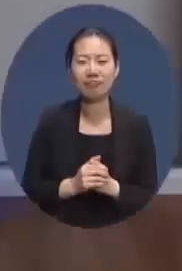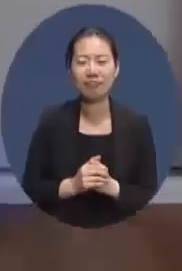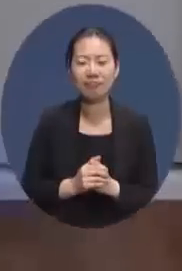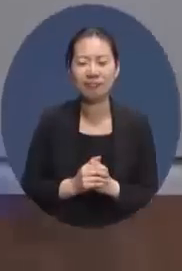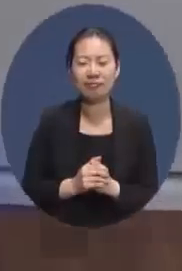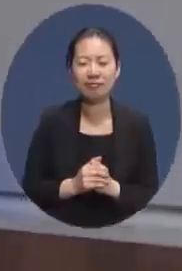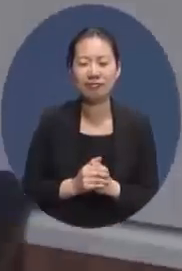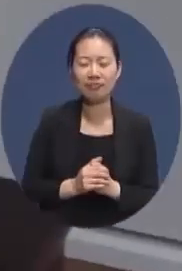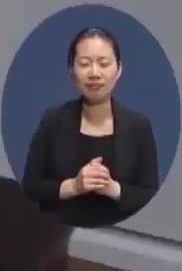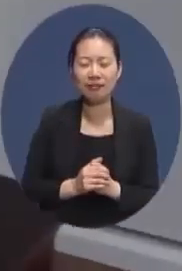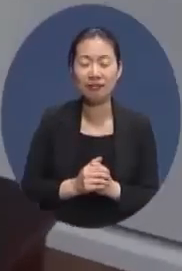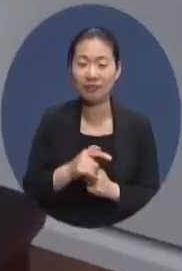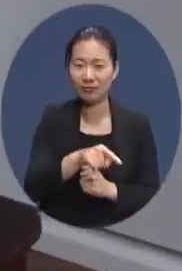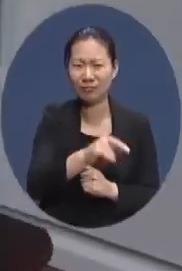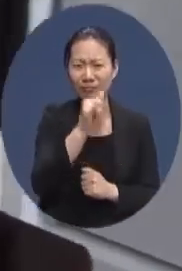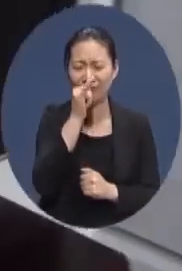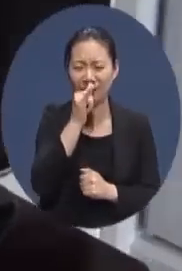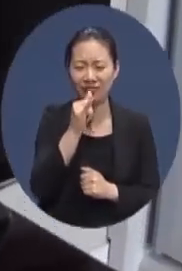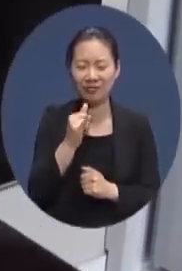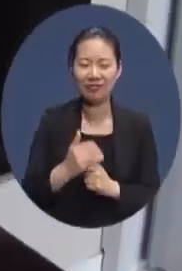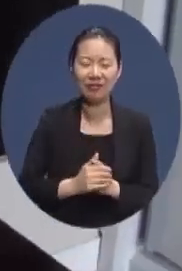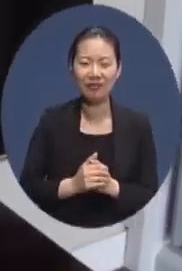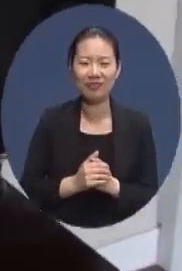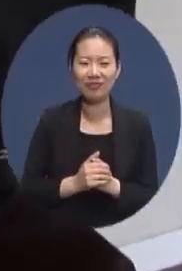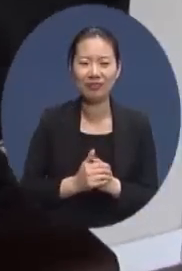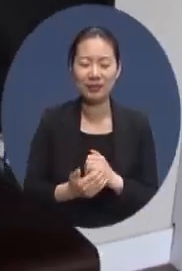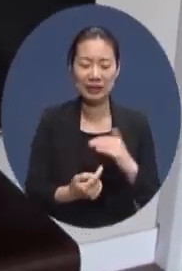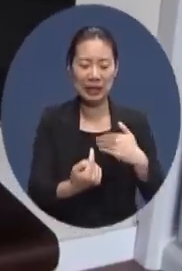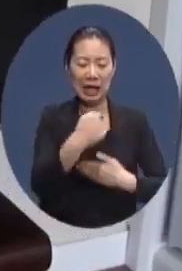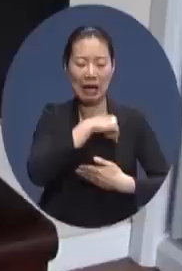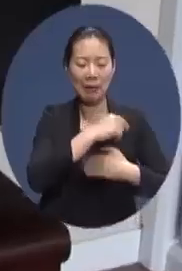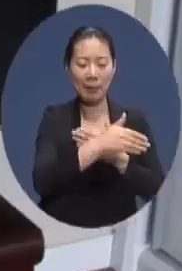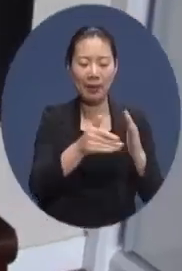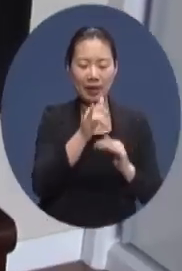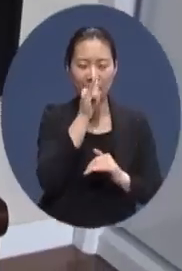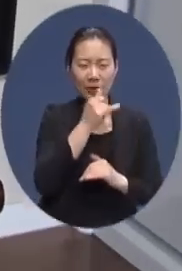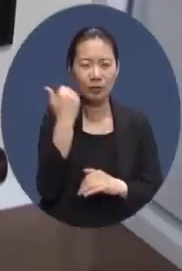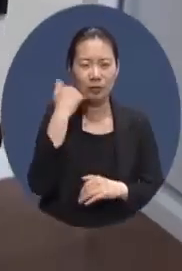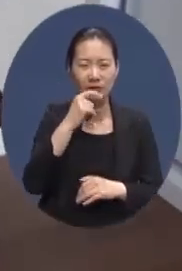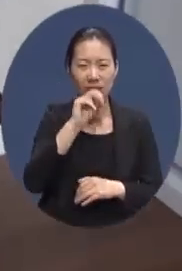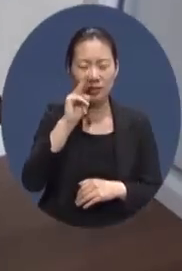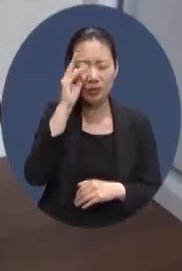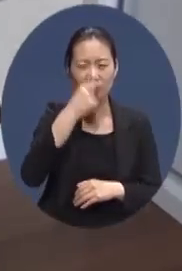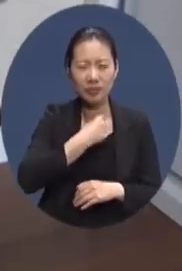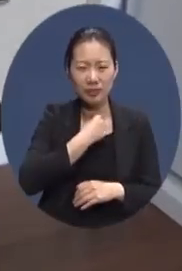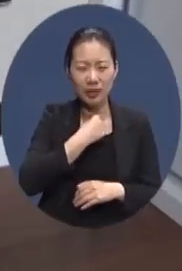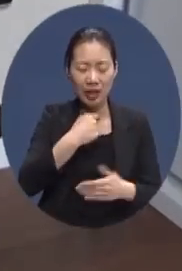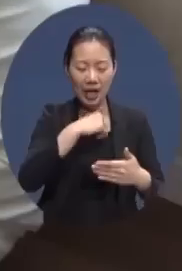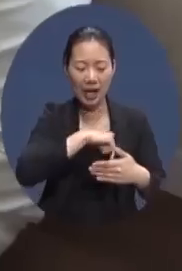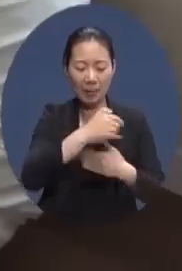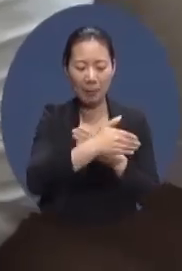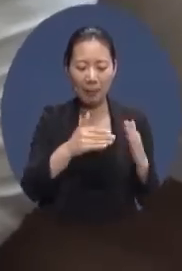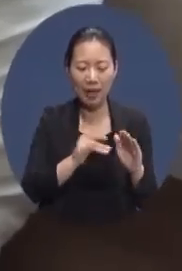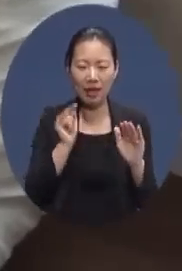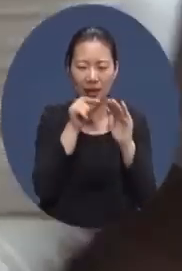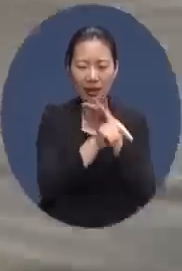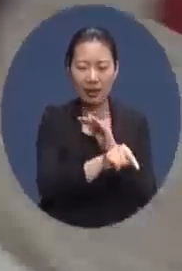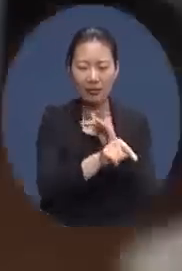여기 있습니다. 안방으로 퇴출당한 TV. 누구든 TV가 보고 싶으면 안방을 방문해야 합니다.